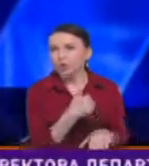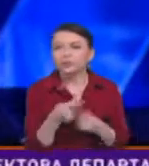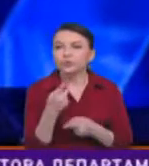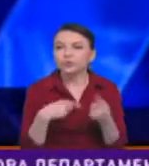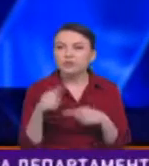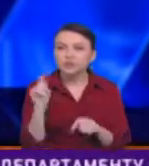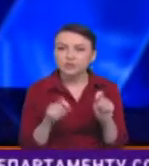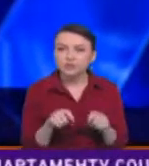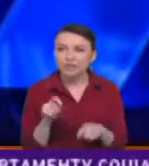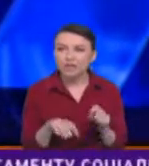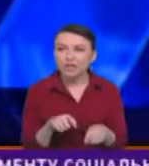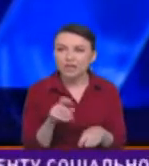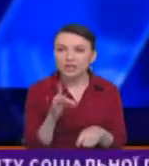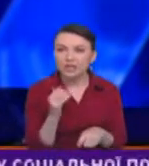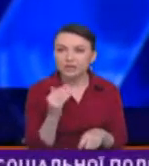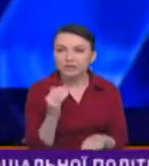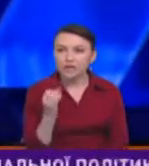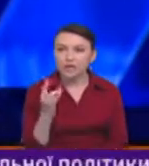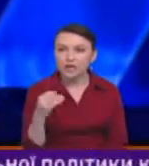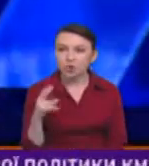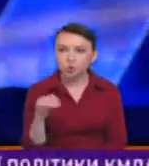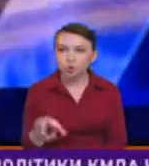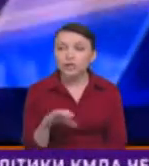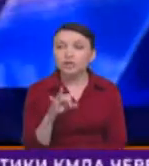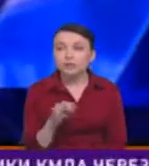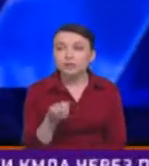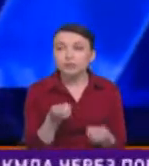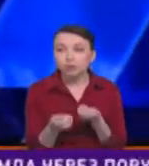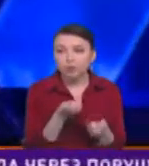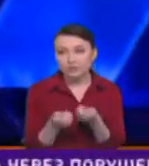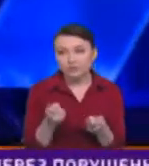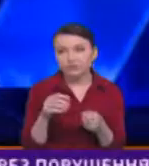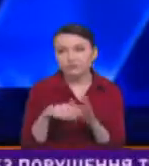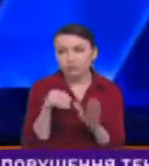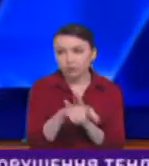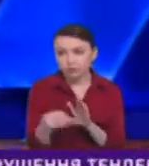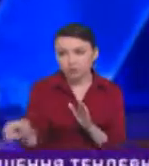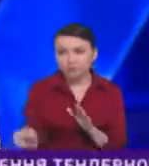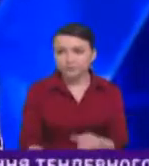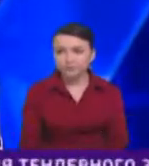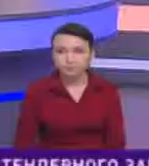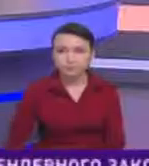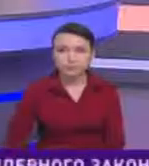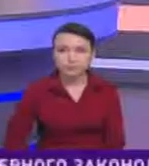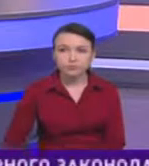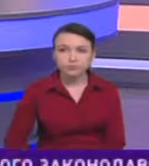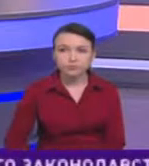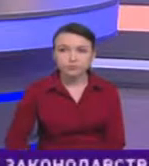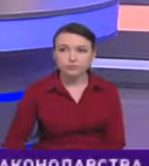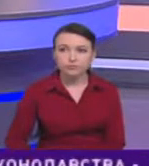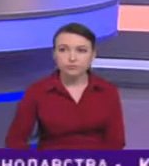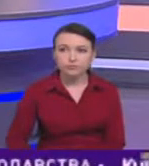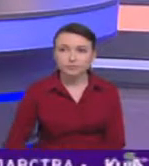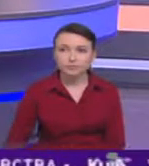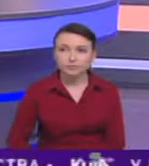до маніпуляції свідомістю виборців. Власне, щойно на цій форумі, на якому в тому числі був обраний президент,